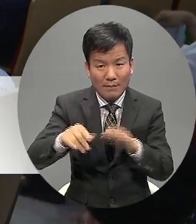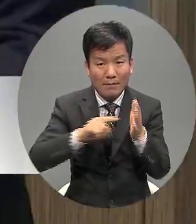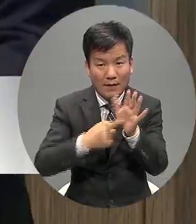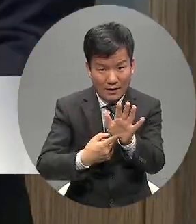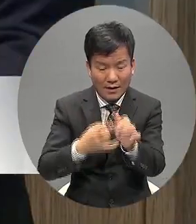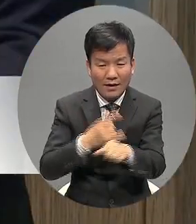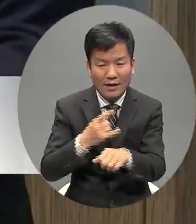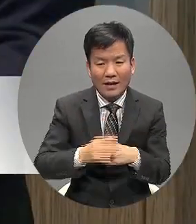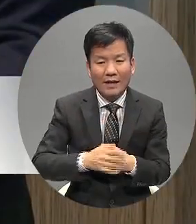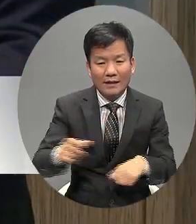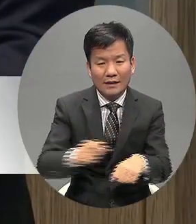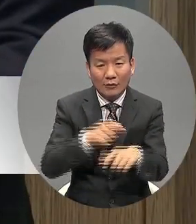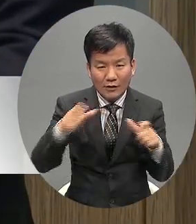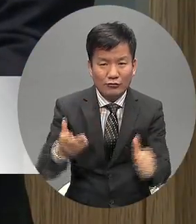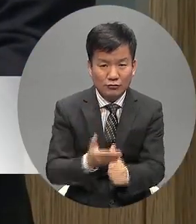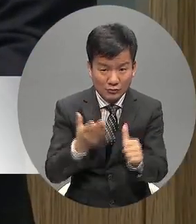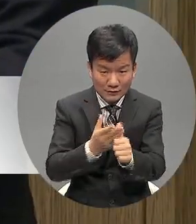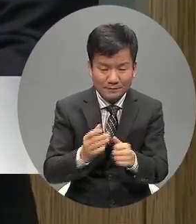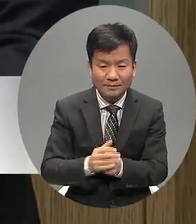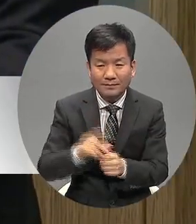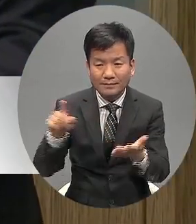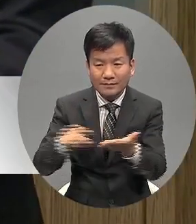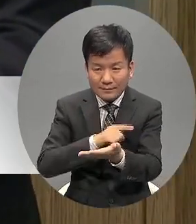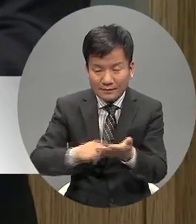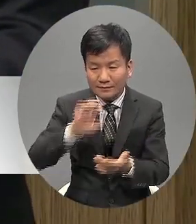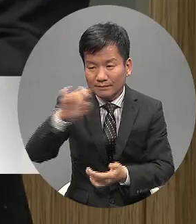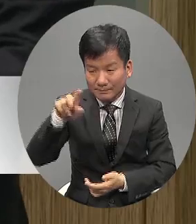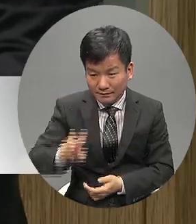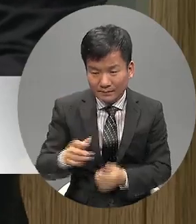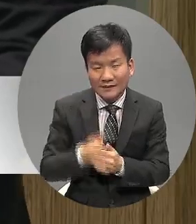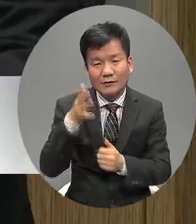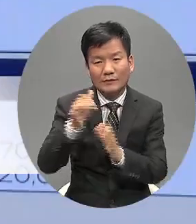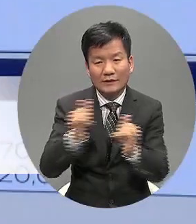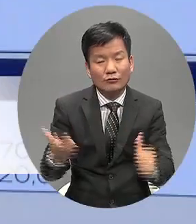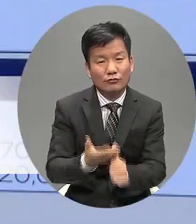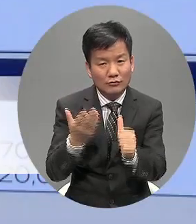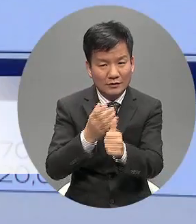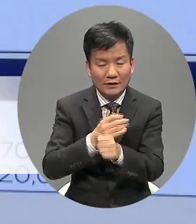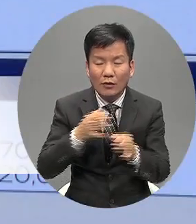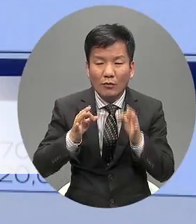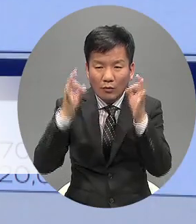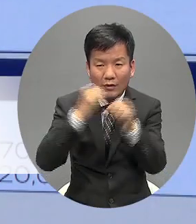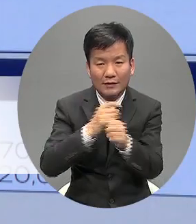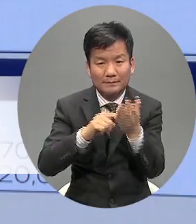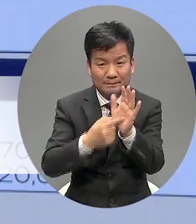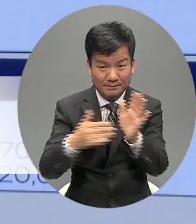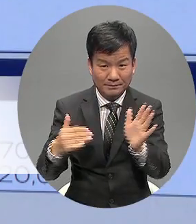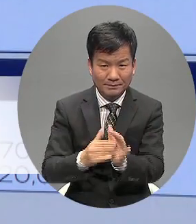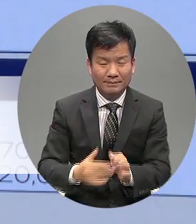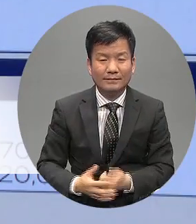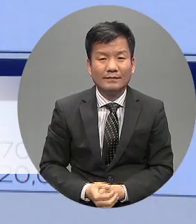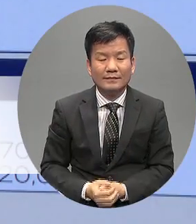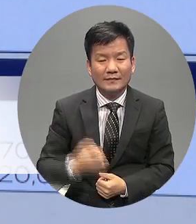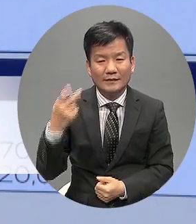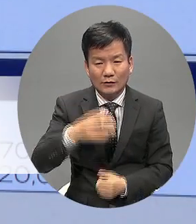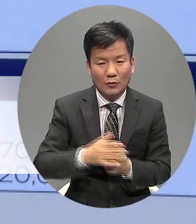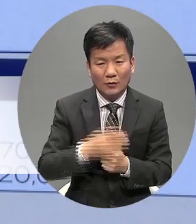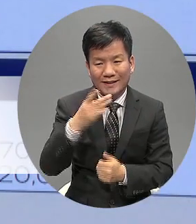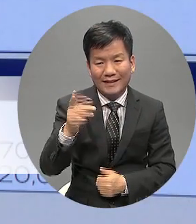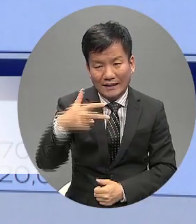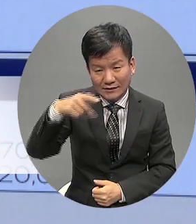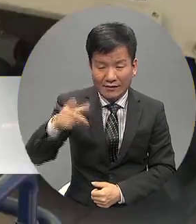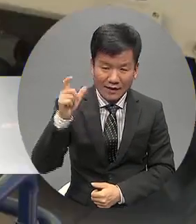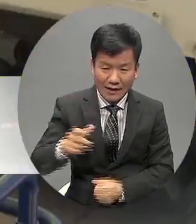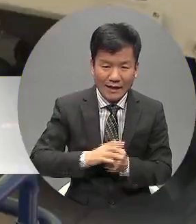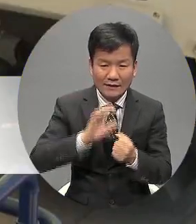발표하고 특화작목 육성과 스마트팜 확대, 전문인력 양성에 힘쓰기로 했습니다. 또 탄저병에